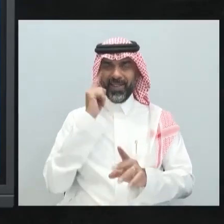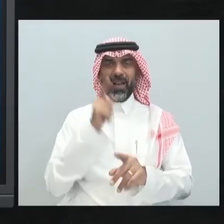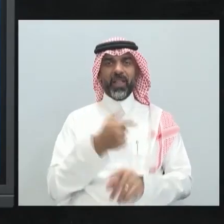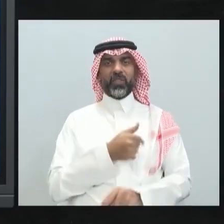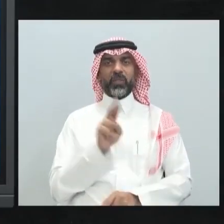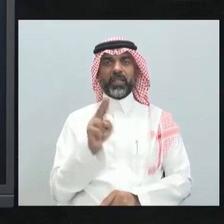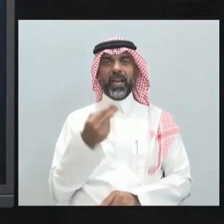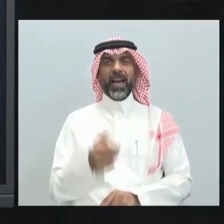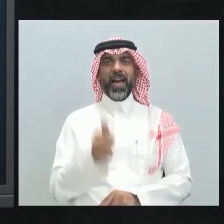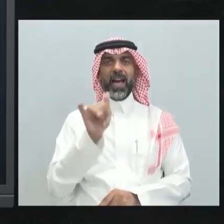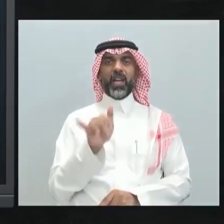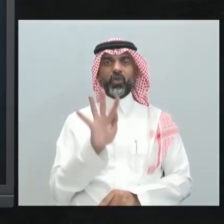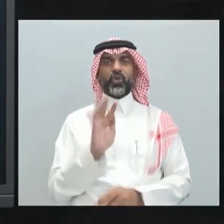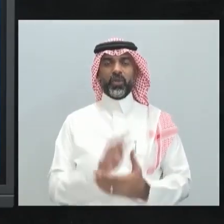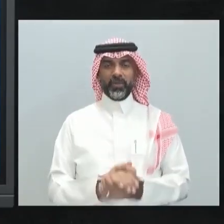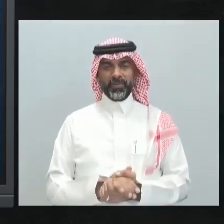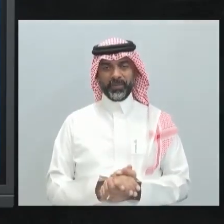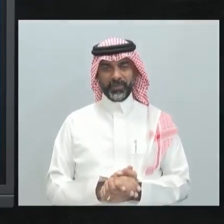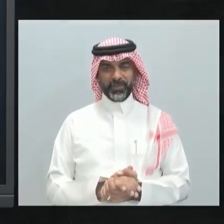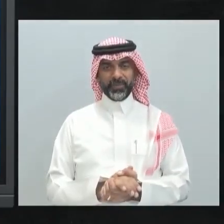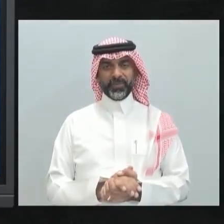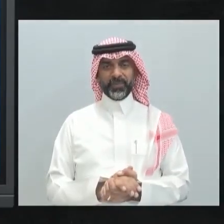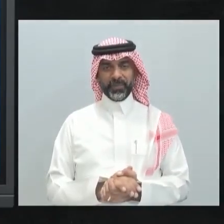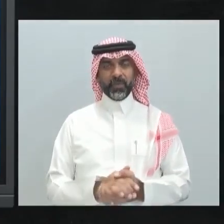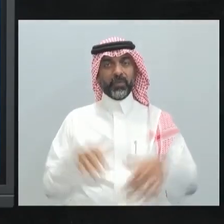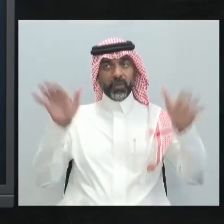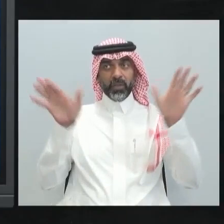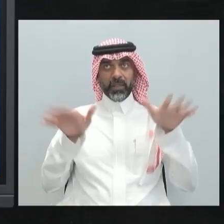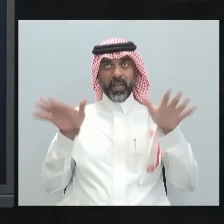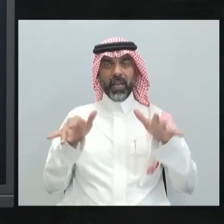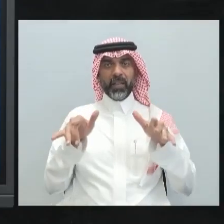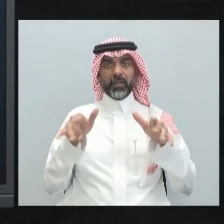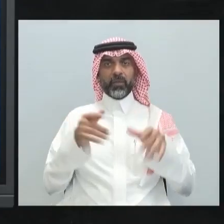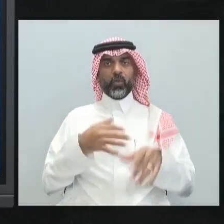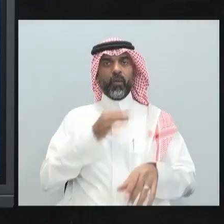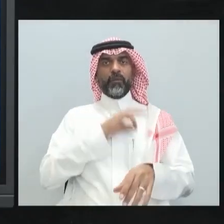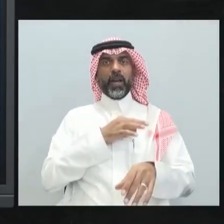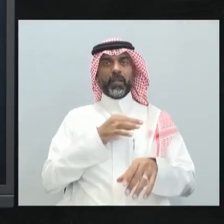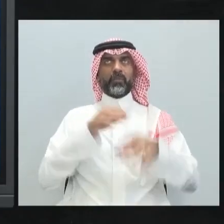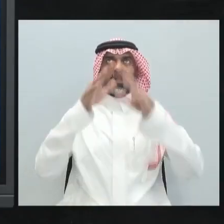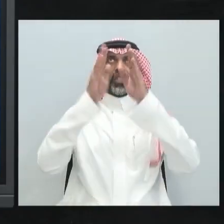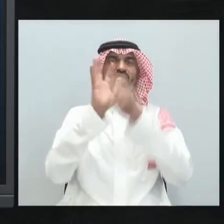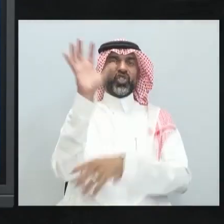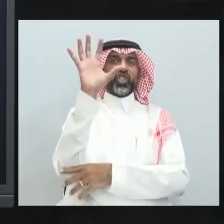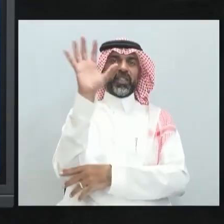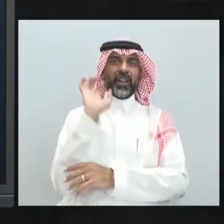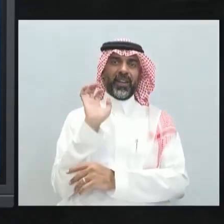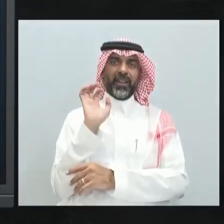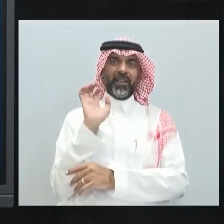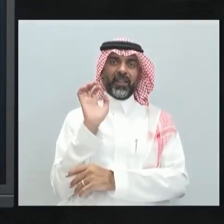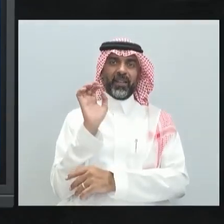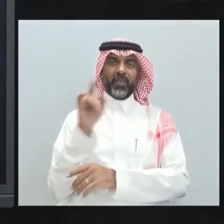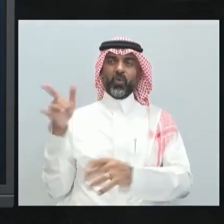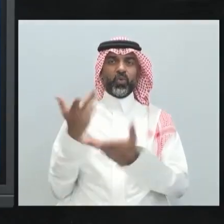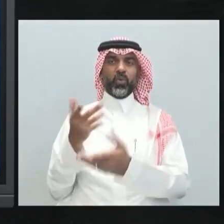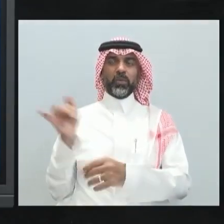التكافل وبالذات من نوع التعايش فالطائر يستفيد من هذه الشجره كماو كمسكن في المقابل هذه الشجره لا تستفيد